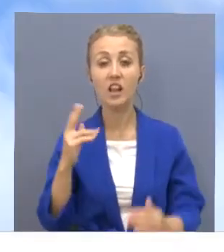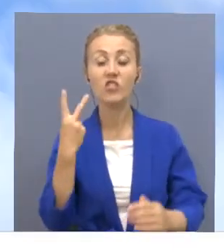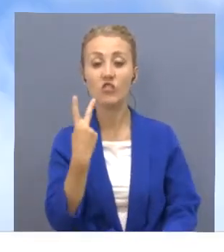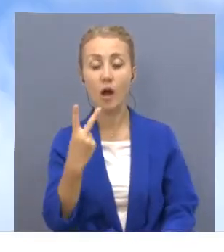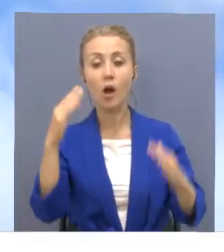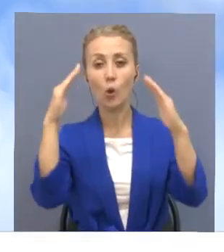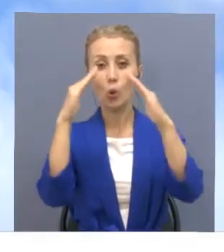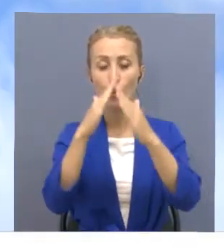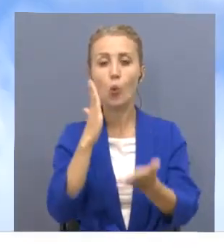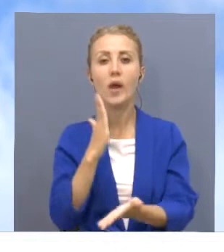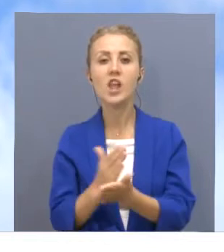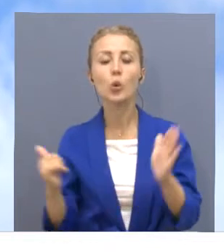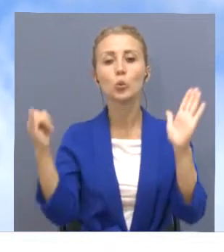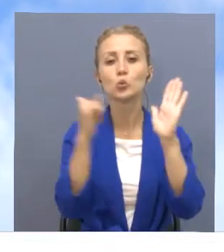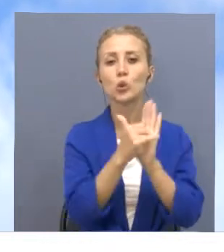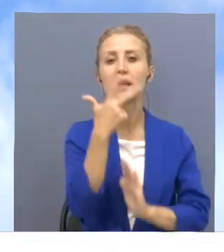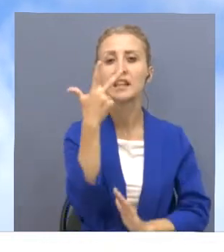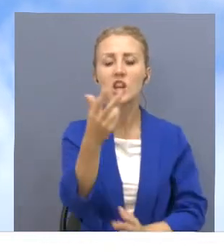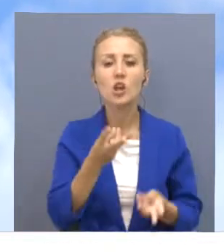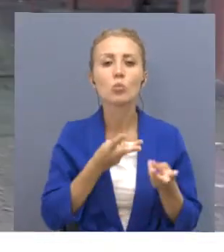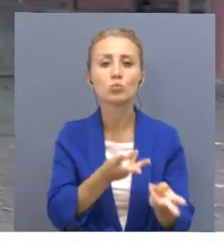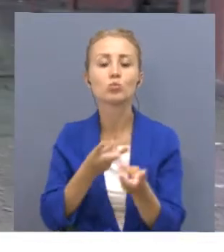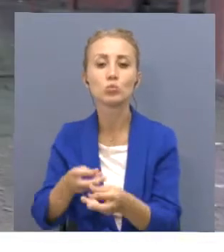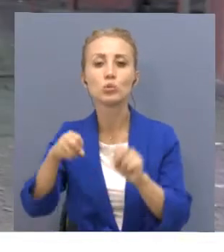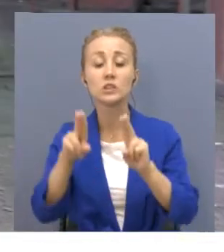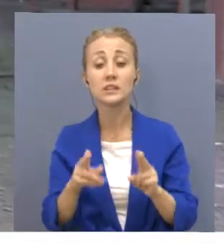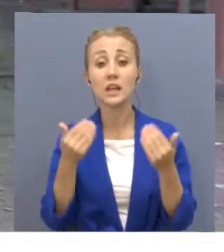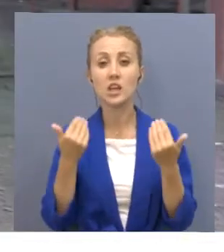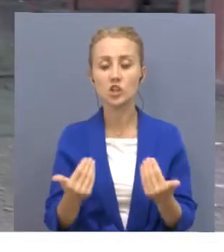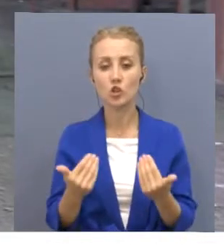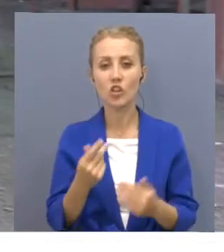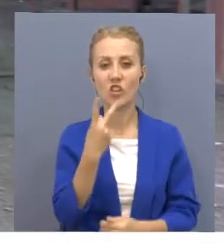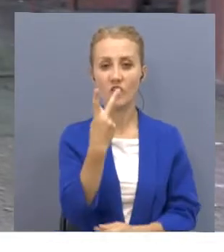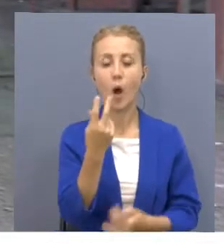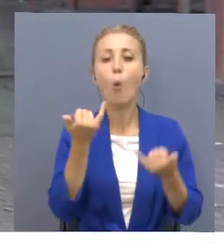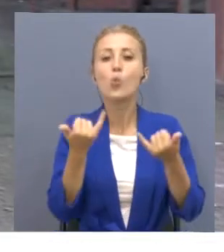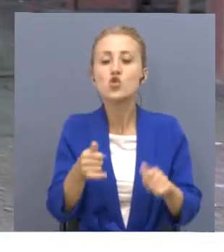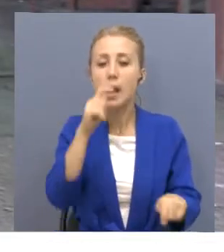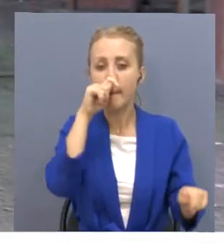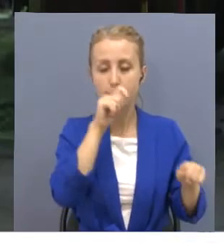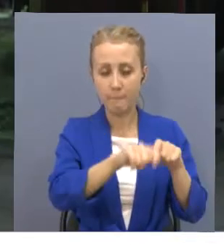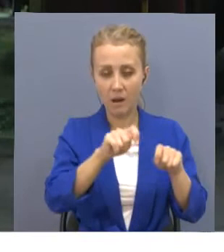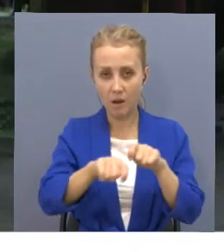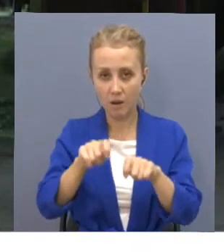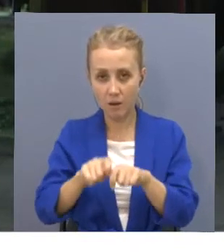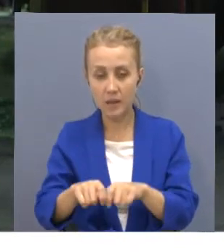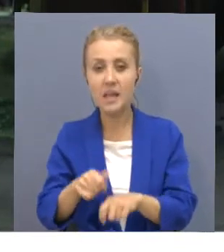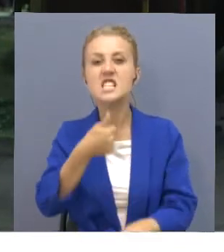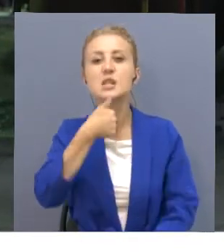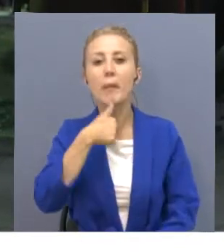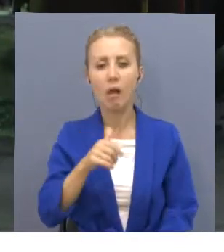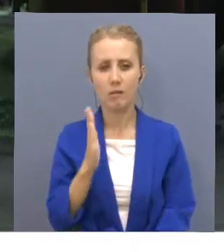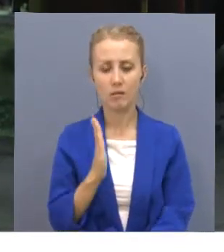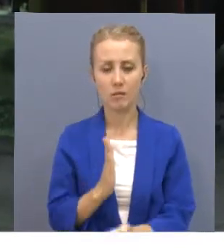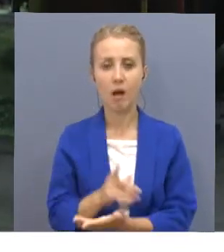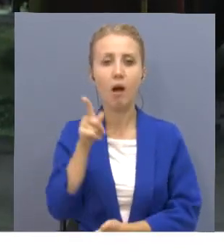3 пылеугольных котлоагрегата. На сегодняшний день уже 2 из них опрессованы. Проведены гидравлические испытания, и теперь